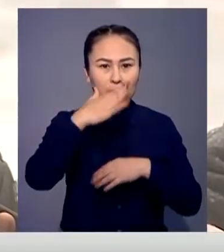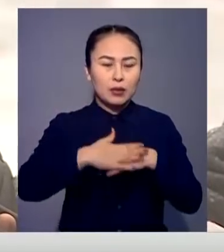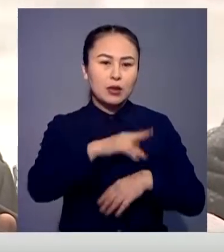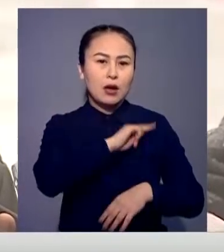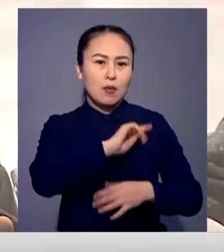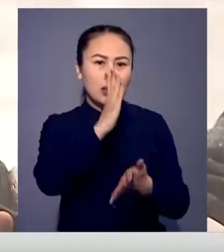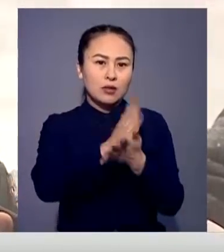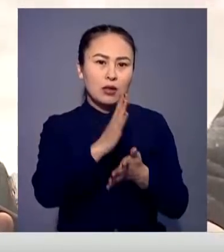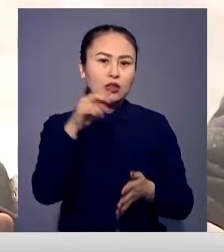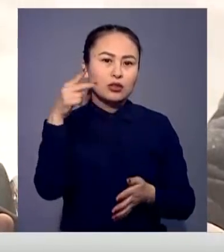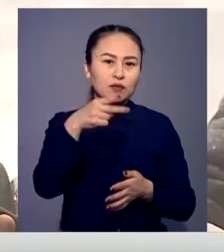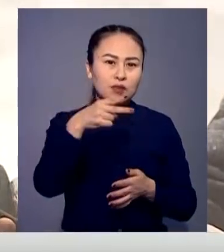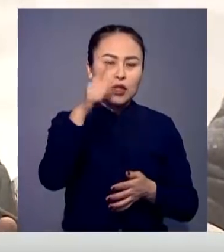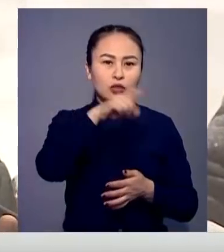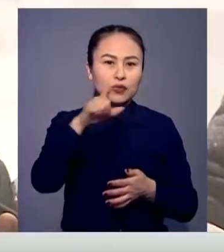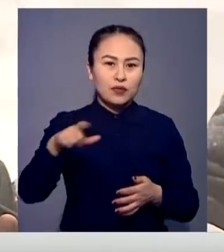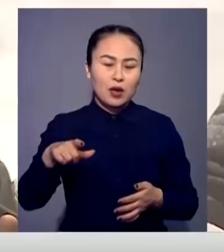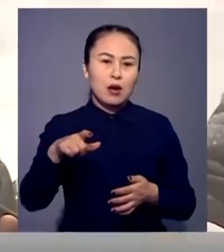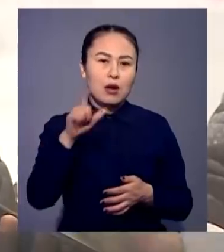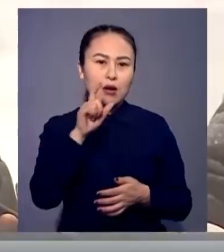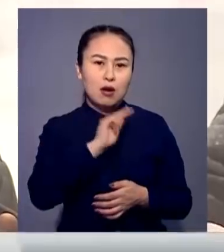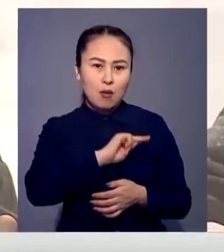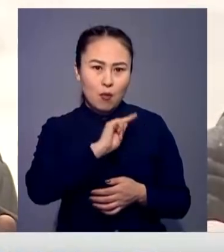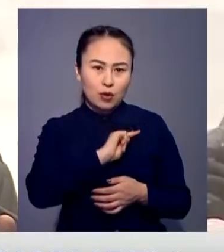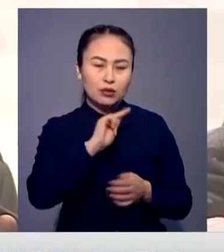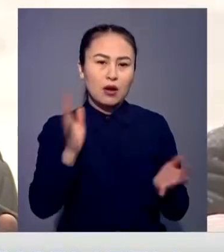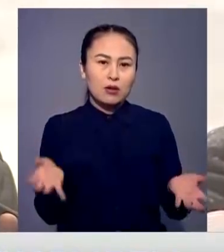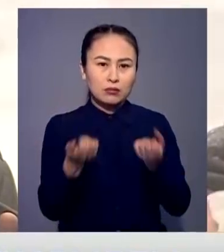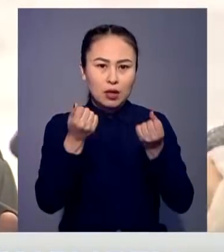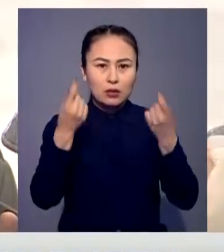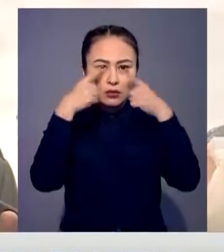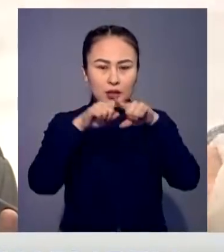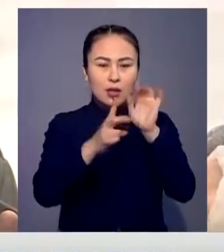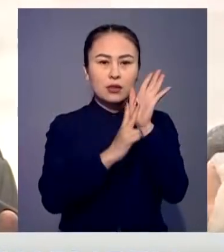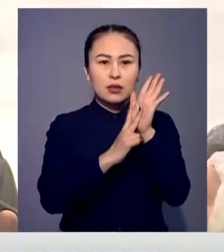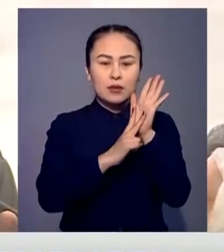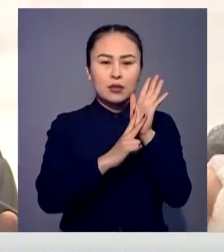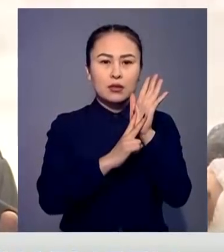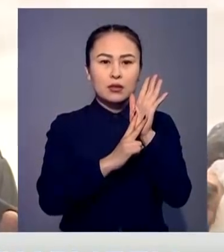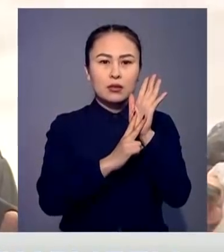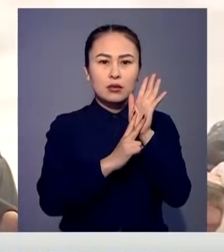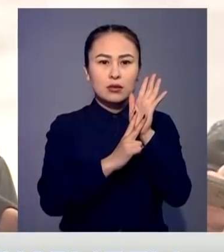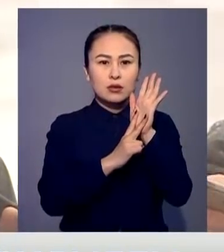жатыр, 2000-ға жуық адам жұмыс істеп жатыр, оның ішінде құтқару техникалары 70-ге жуық, және